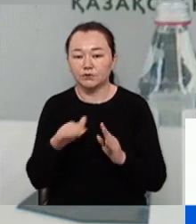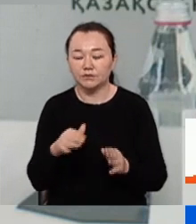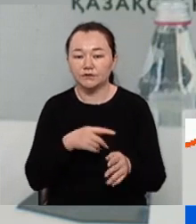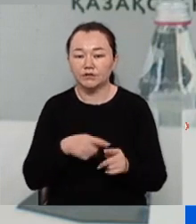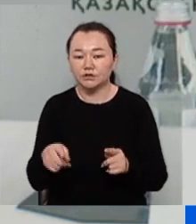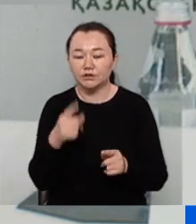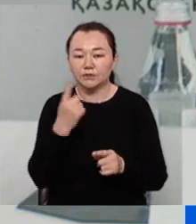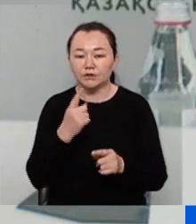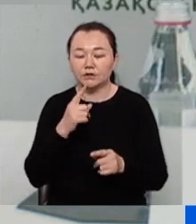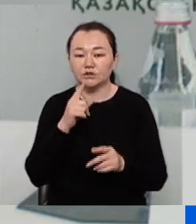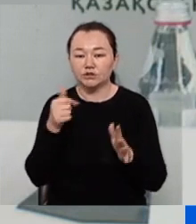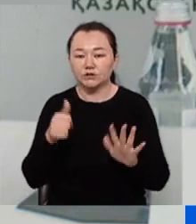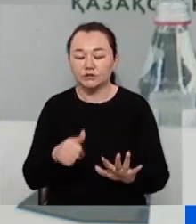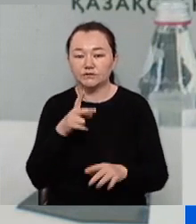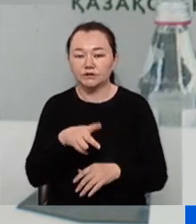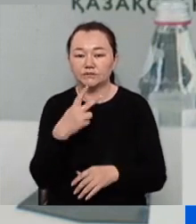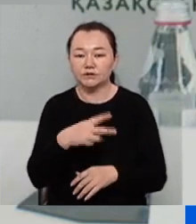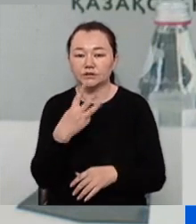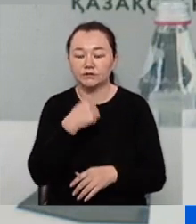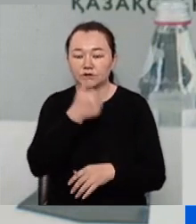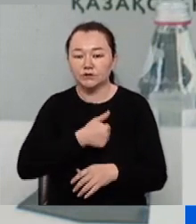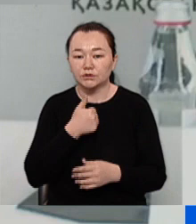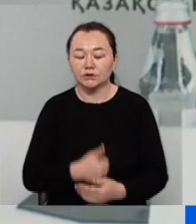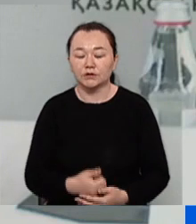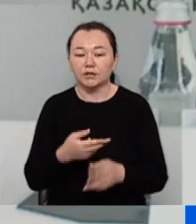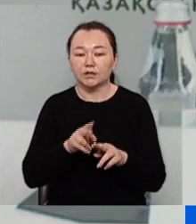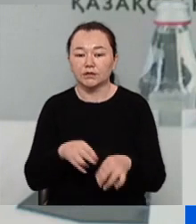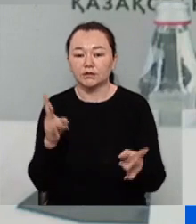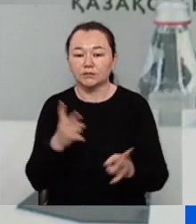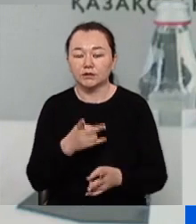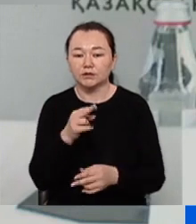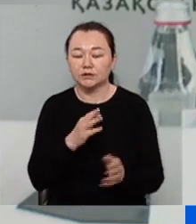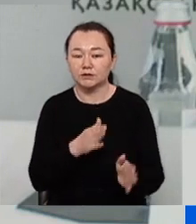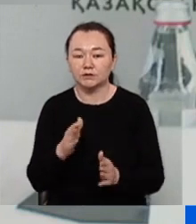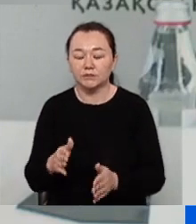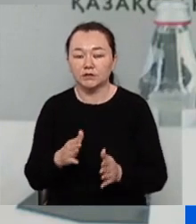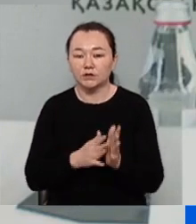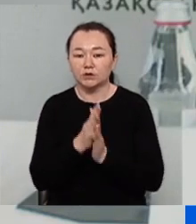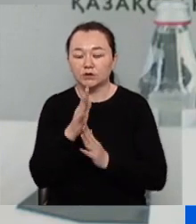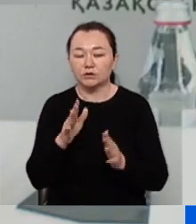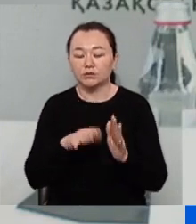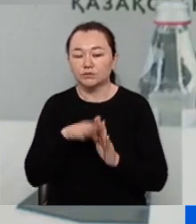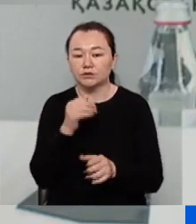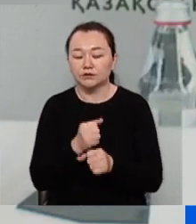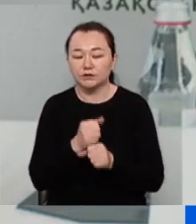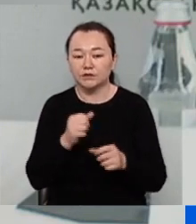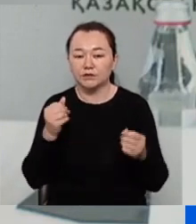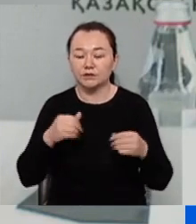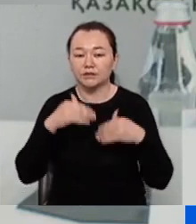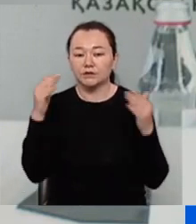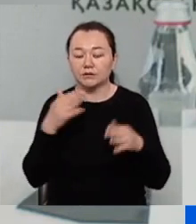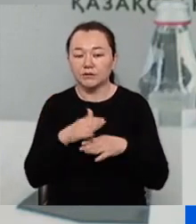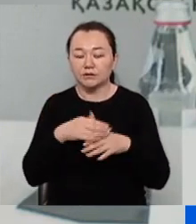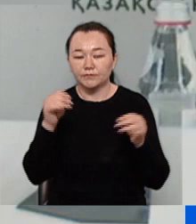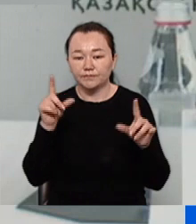в течение первого полугодия 2023 года Это необходимо для стабилизации инфляции и постепенного ее